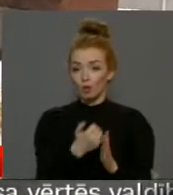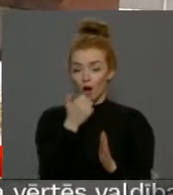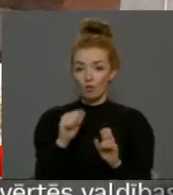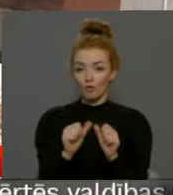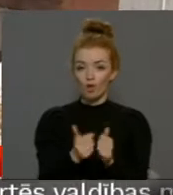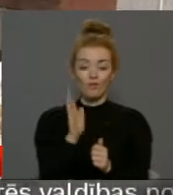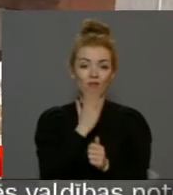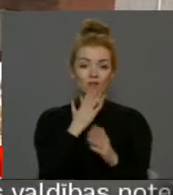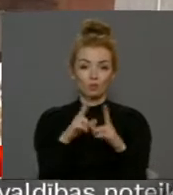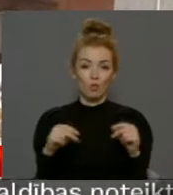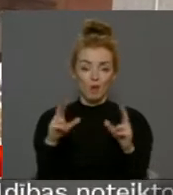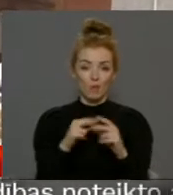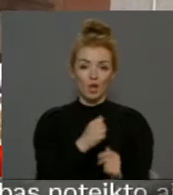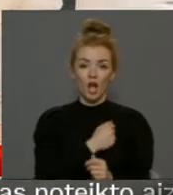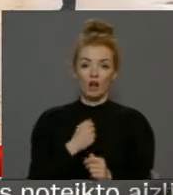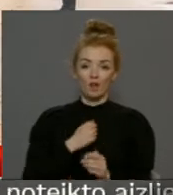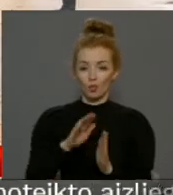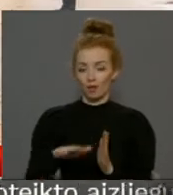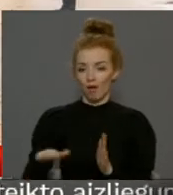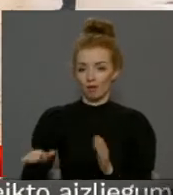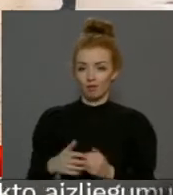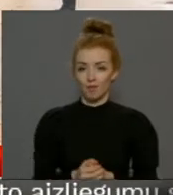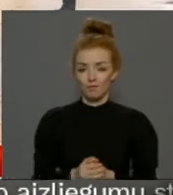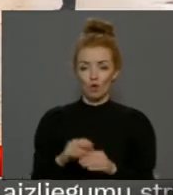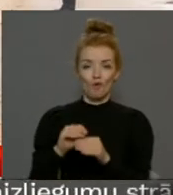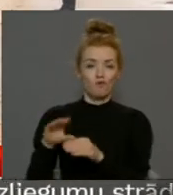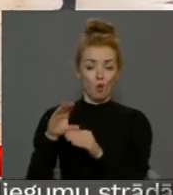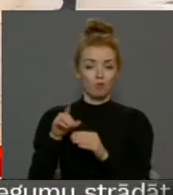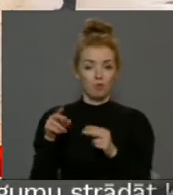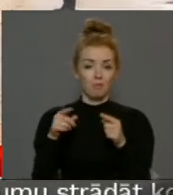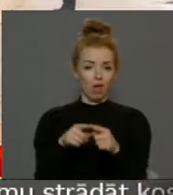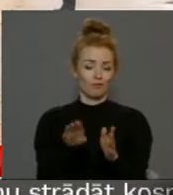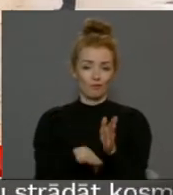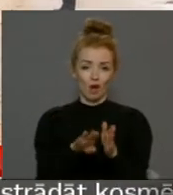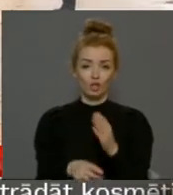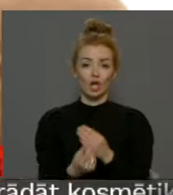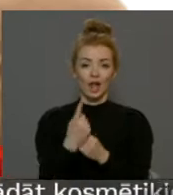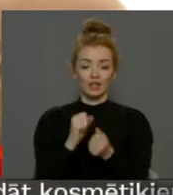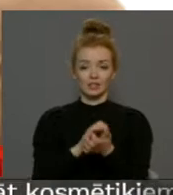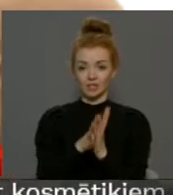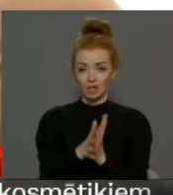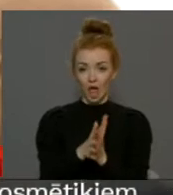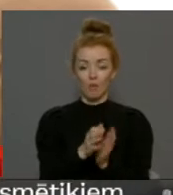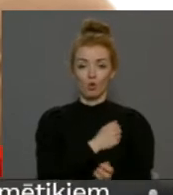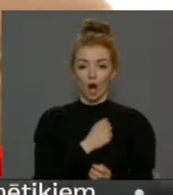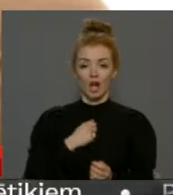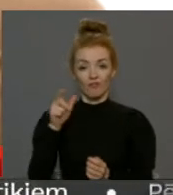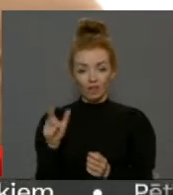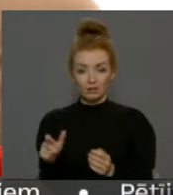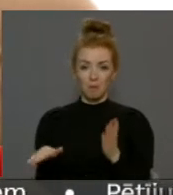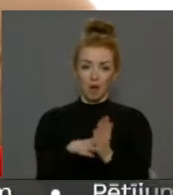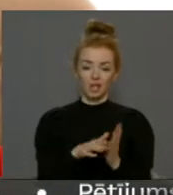vasaras nometnes karavīru bērniem. Fonda mērķis esot vienkārši – radīt sistēmu, kurā karavīrs palīdz